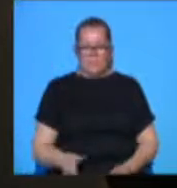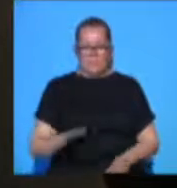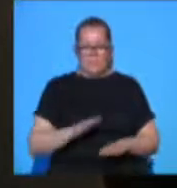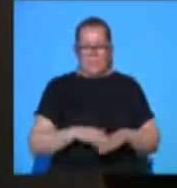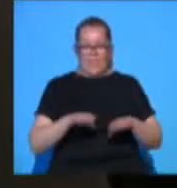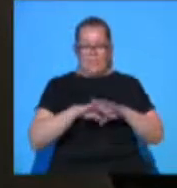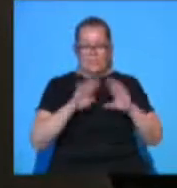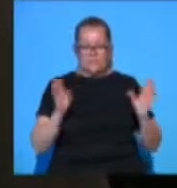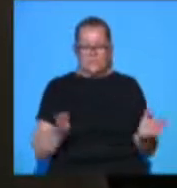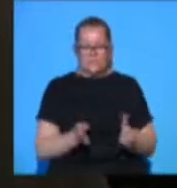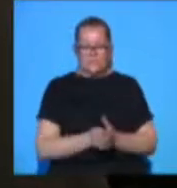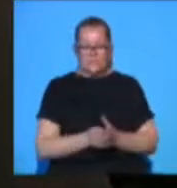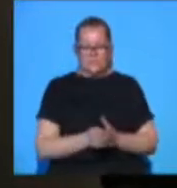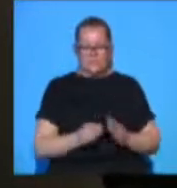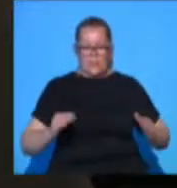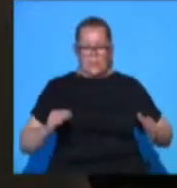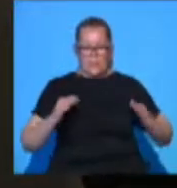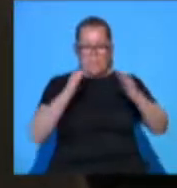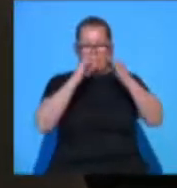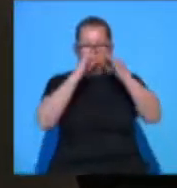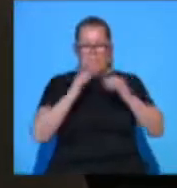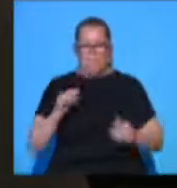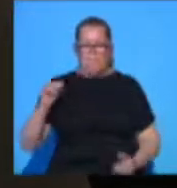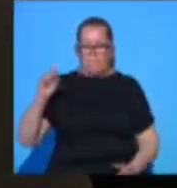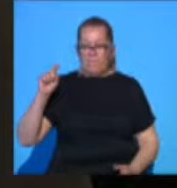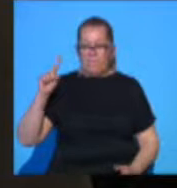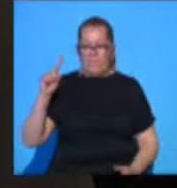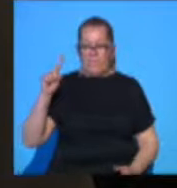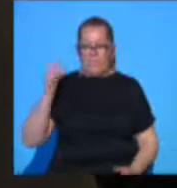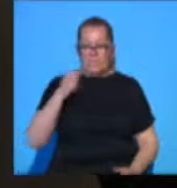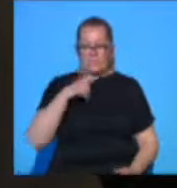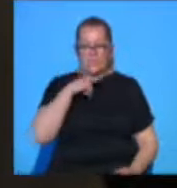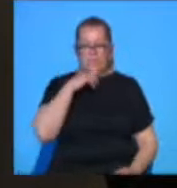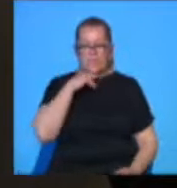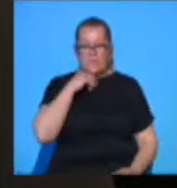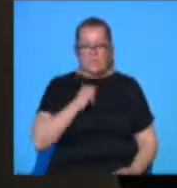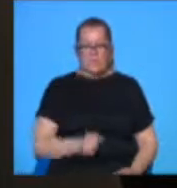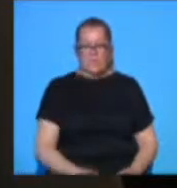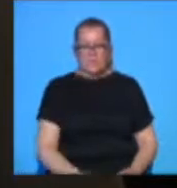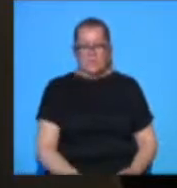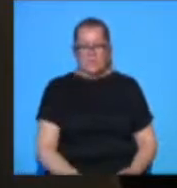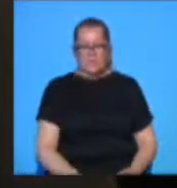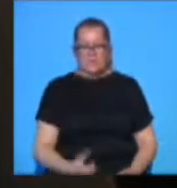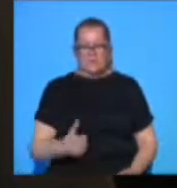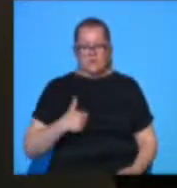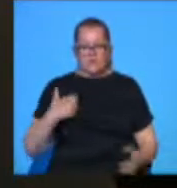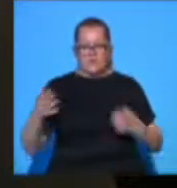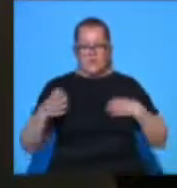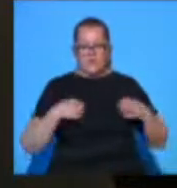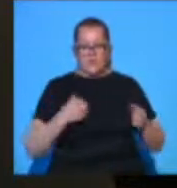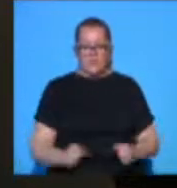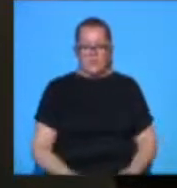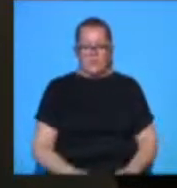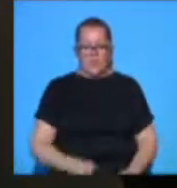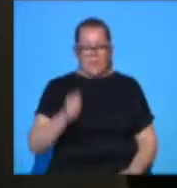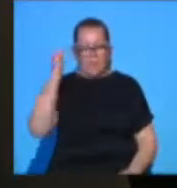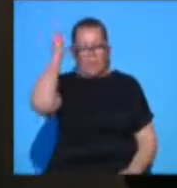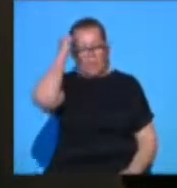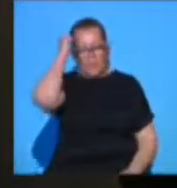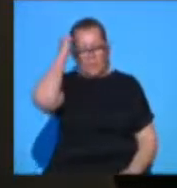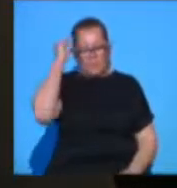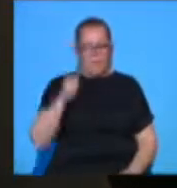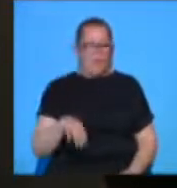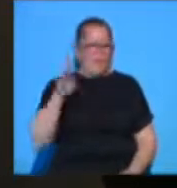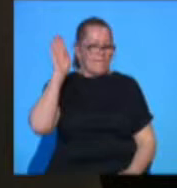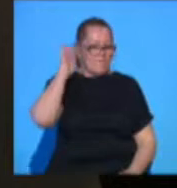suprafața Palatului Administrativ, Prefectura și Consiliul Județean. Avem spectacole în Grădina Botanică, în